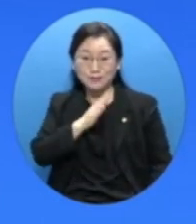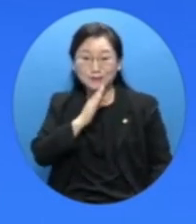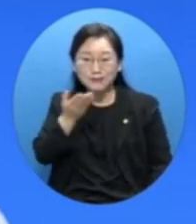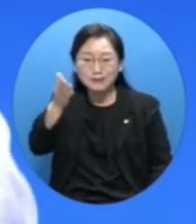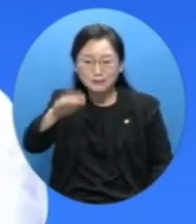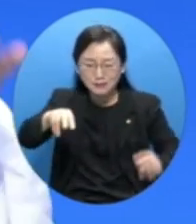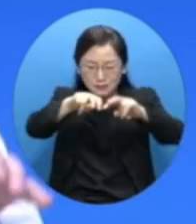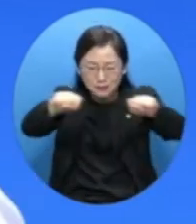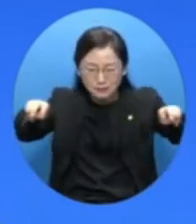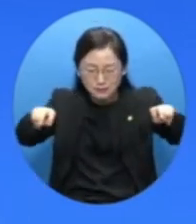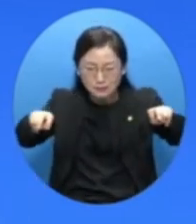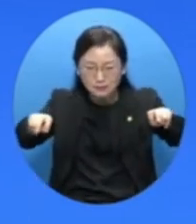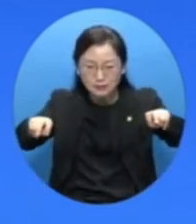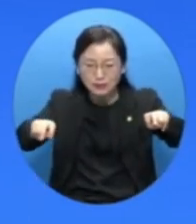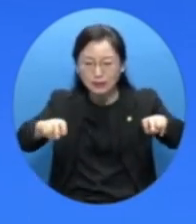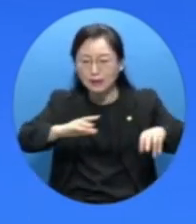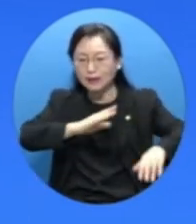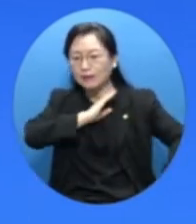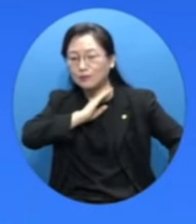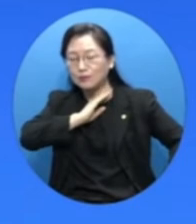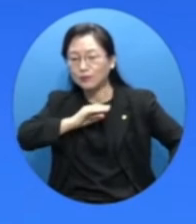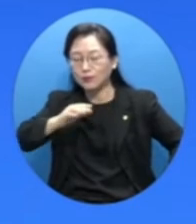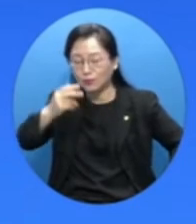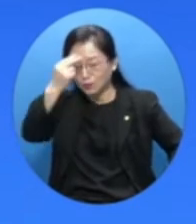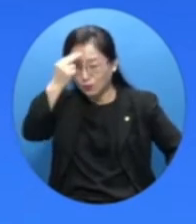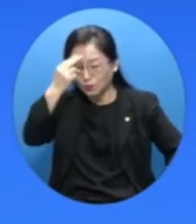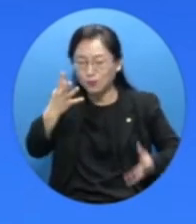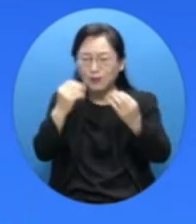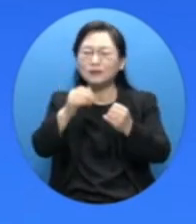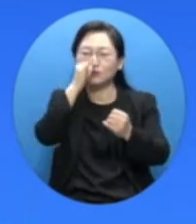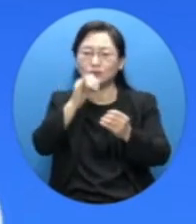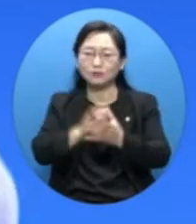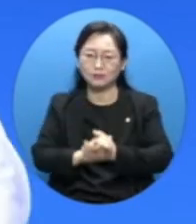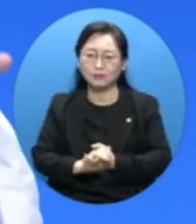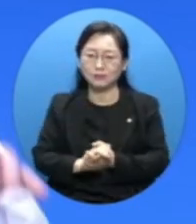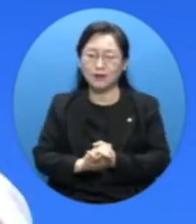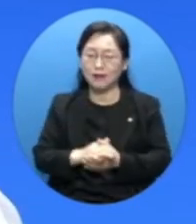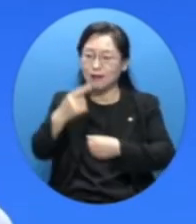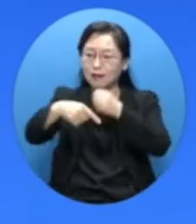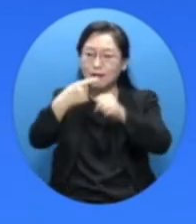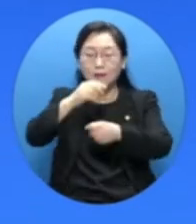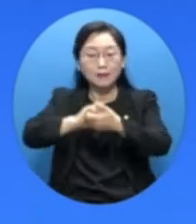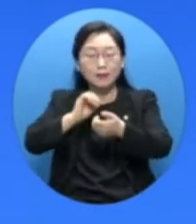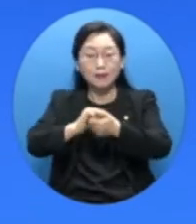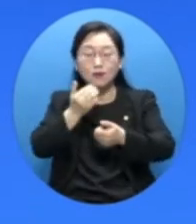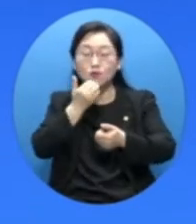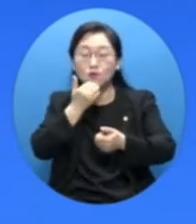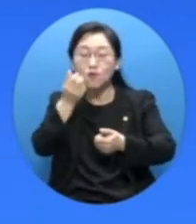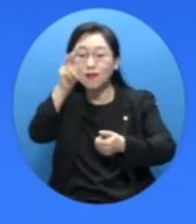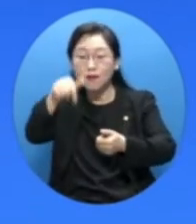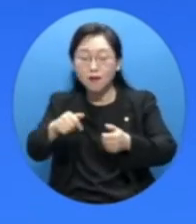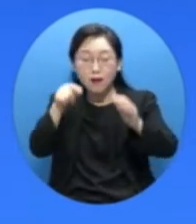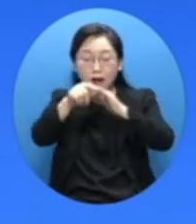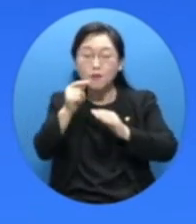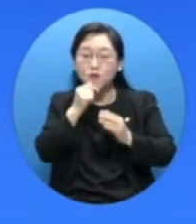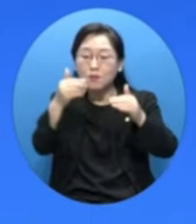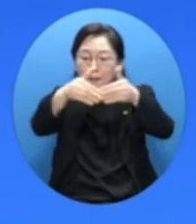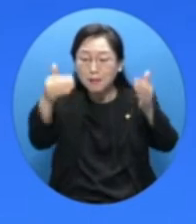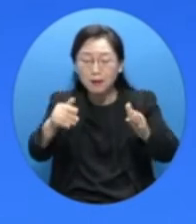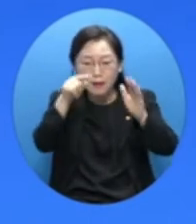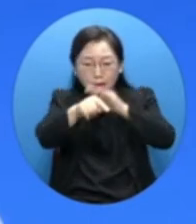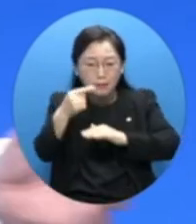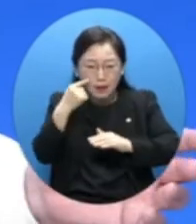아직도 복지사각지대에서 고통당하는 많은 어려운 이웃들이 있습니다. 해마다 서울역에 가보면 쪽방천에 달라진 것이